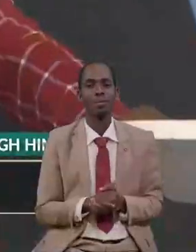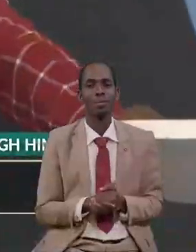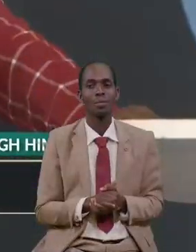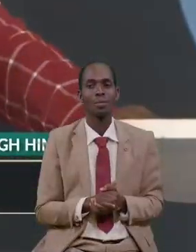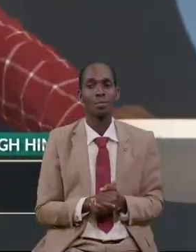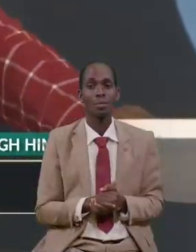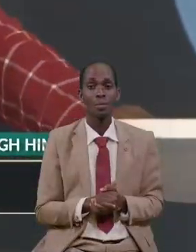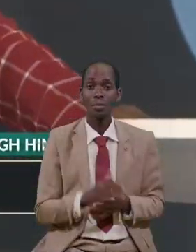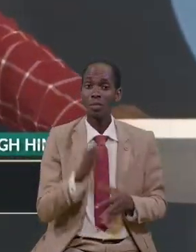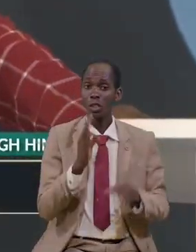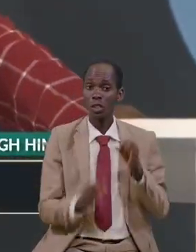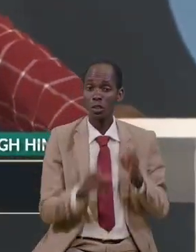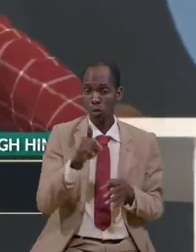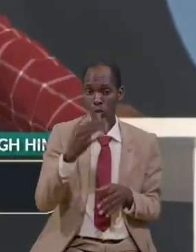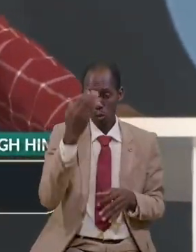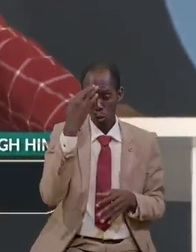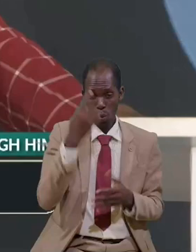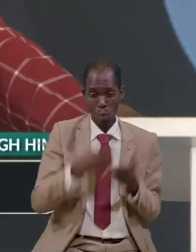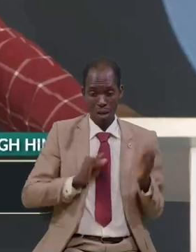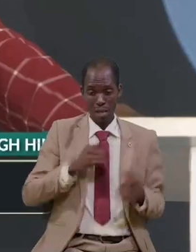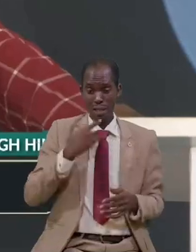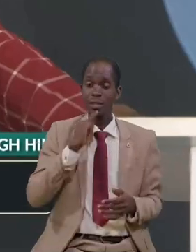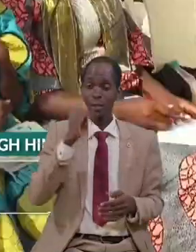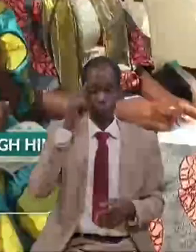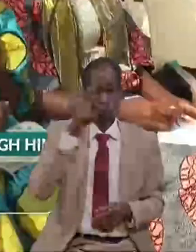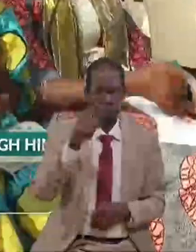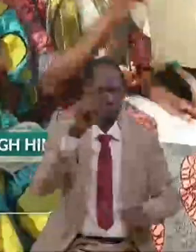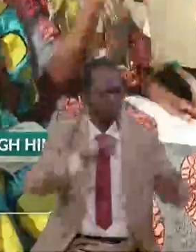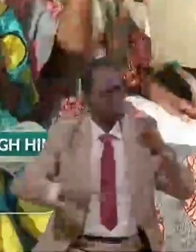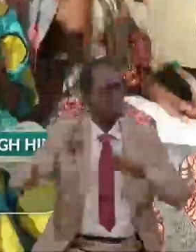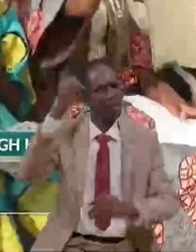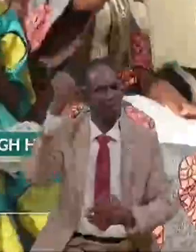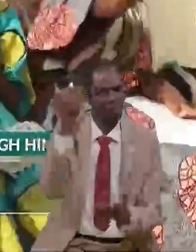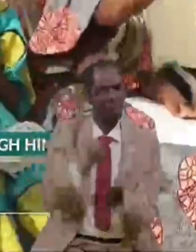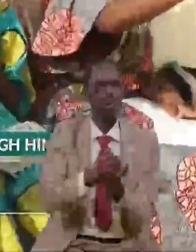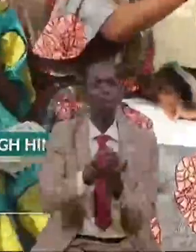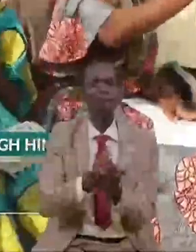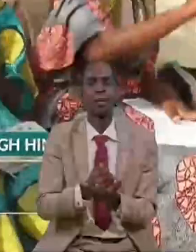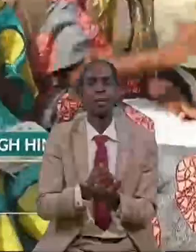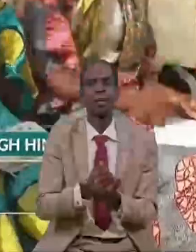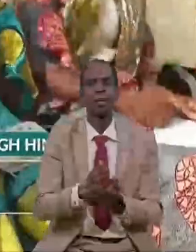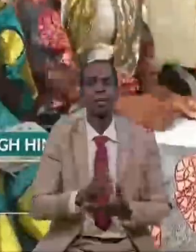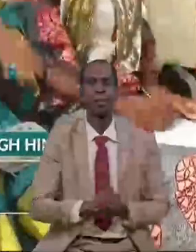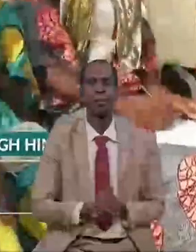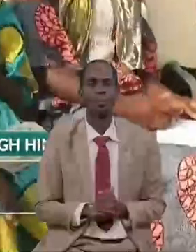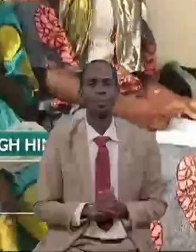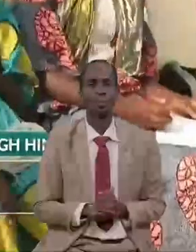Si tu sais que c'est de toi que je parle, tu lui donneras un grand mais.